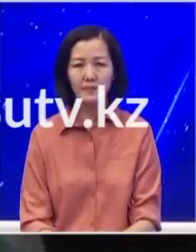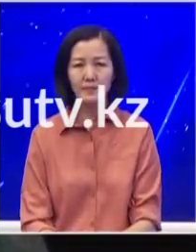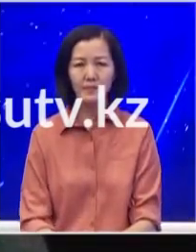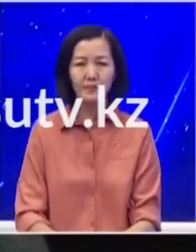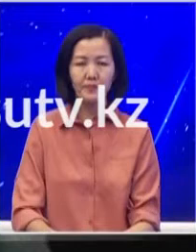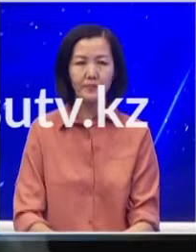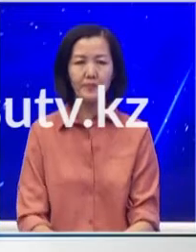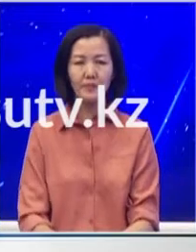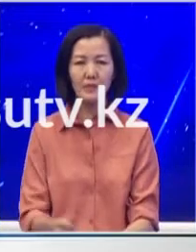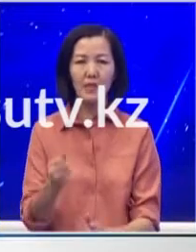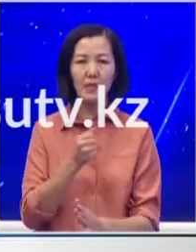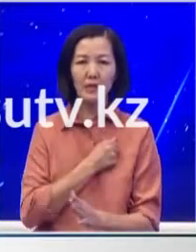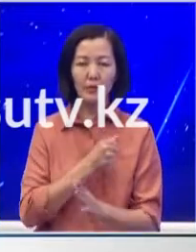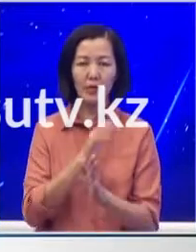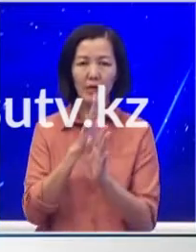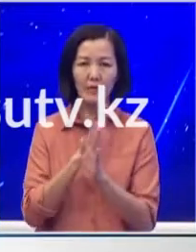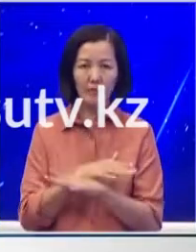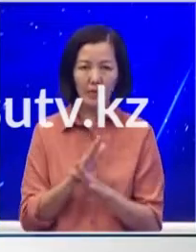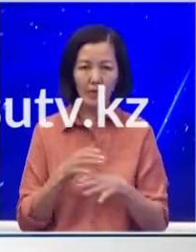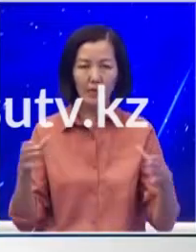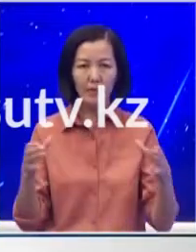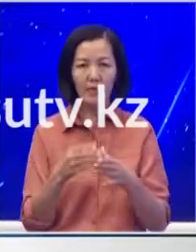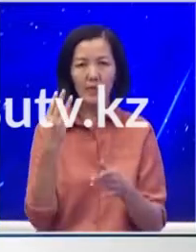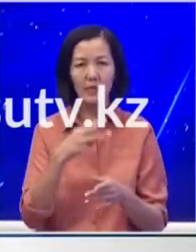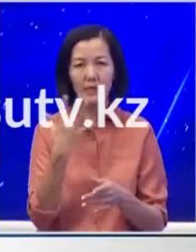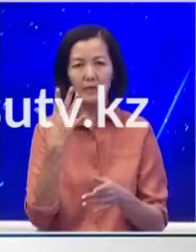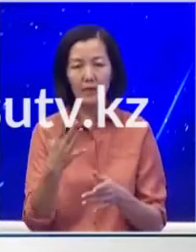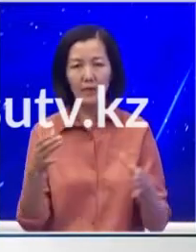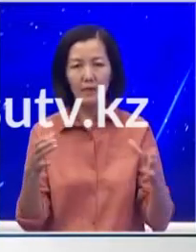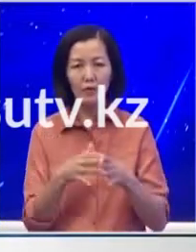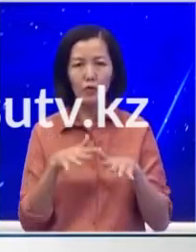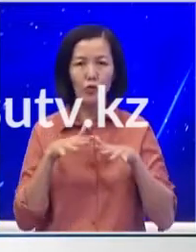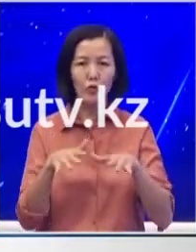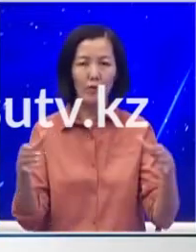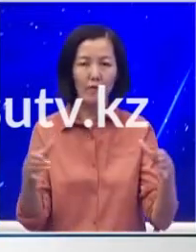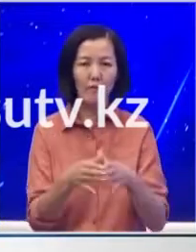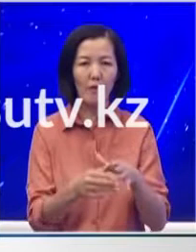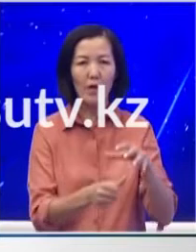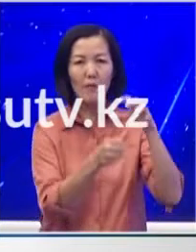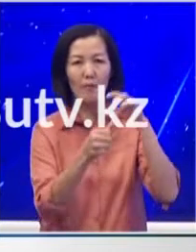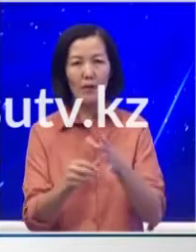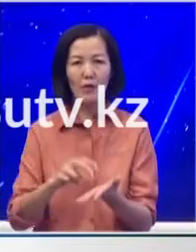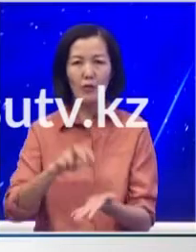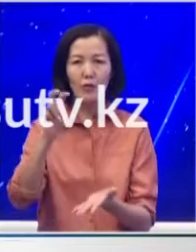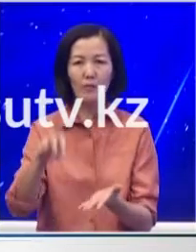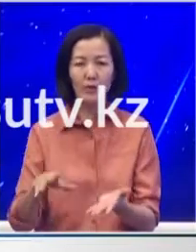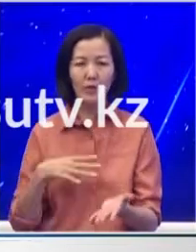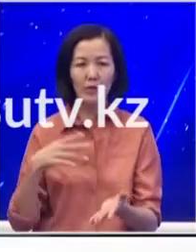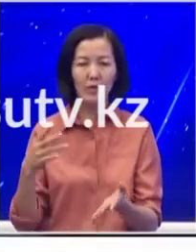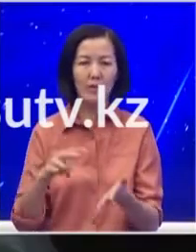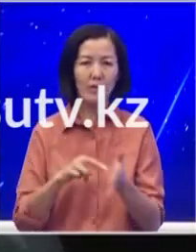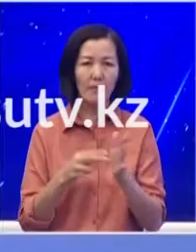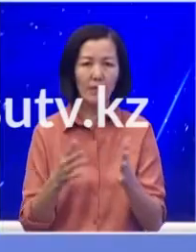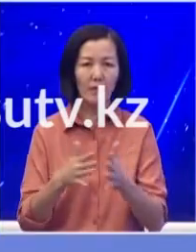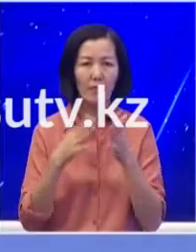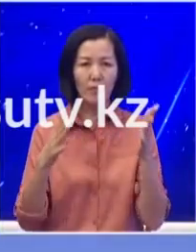В Капчагайском гарнизоне десантники 35-й гвардейской десантно-штурмовой бригады совершили парашютные прыжки. В дневное время было запланировано